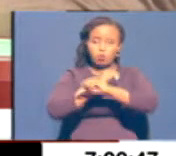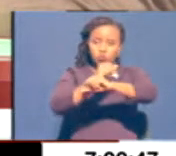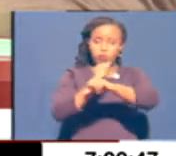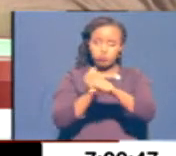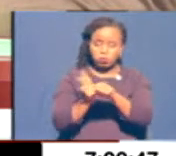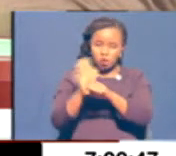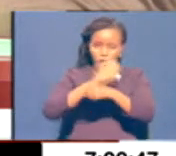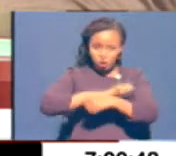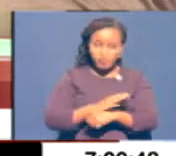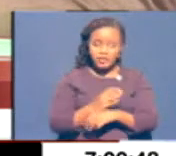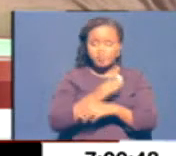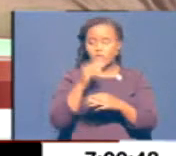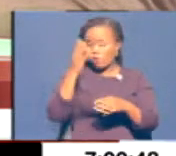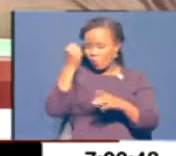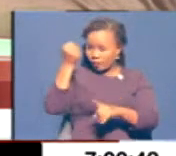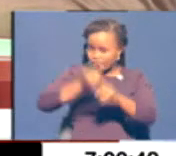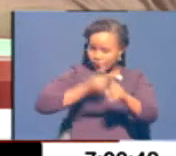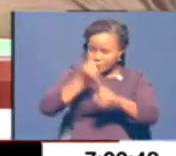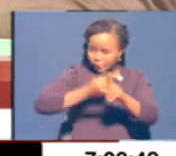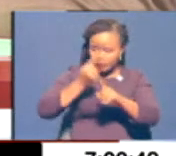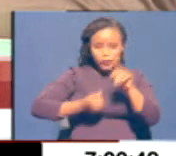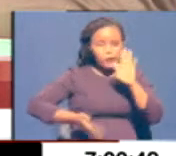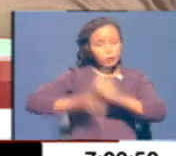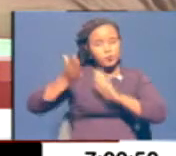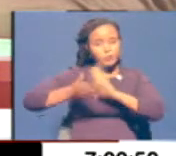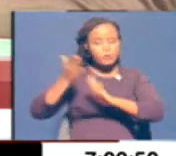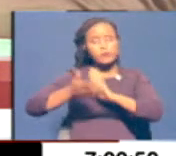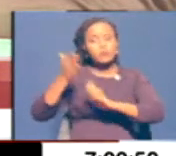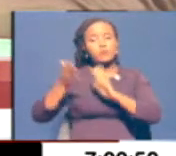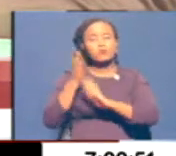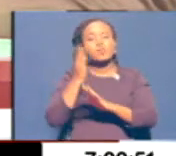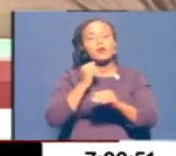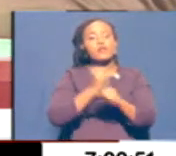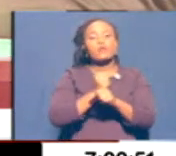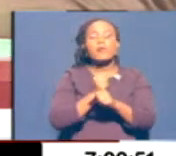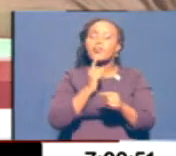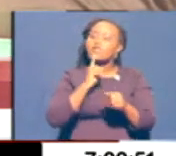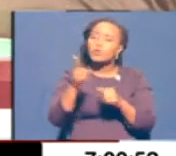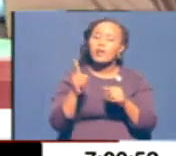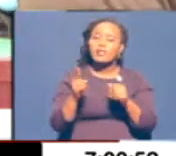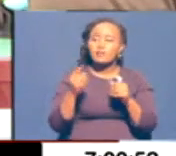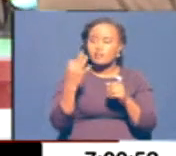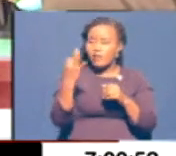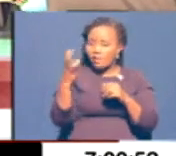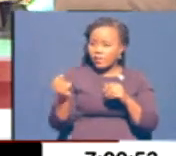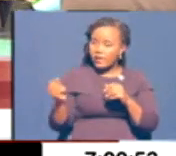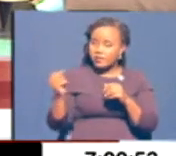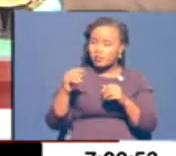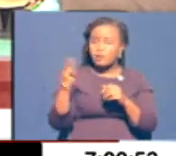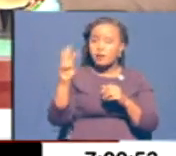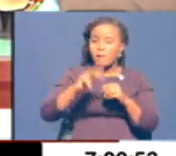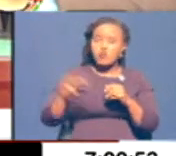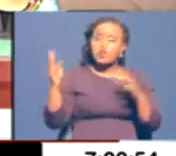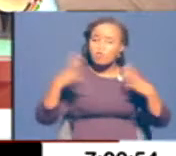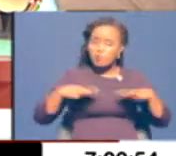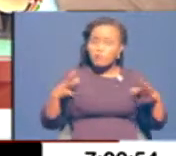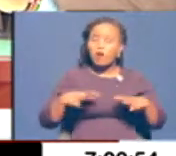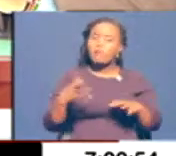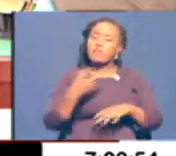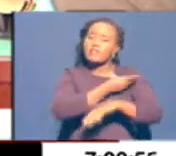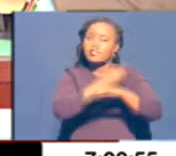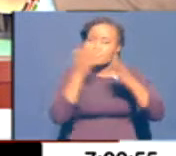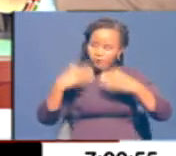COVID-19 katika juhudi za kuharakisha takriban ama kuhakikisha takriban wa Kenya milioni 30 wamepokea chanjo hiyo ifikapo mwaka